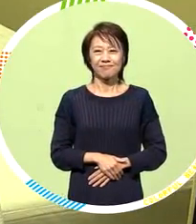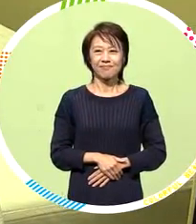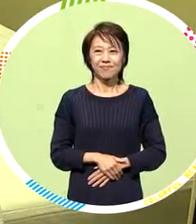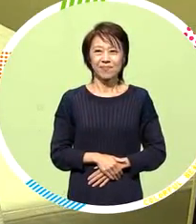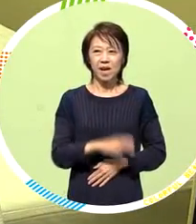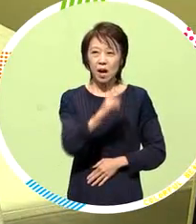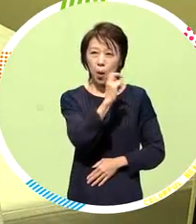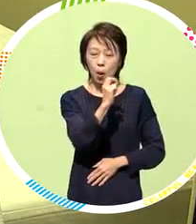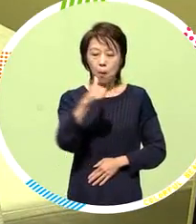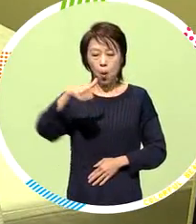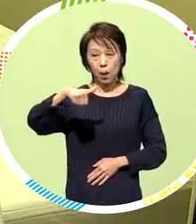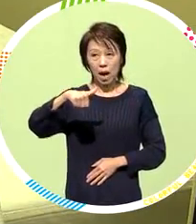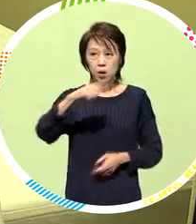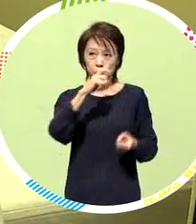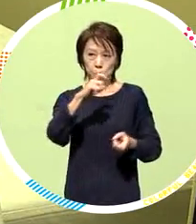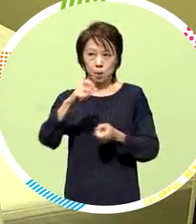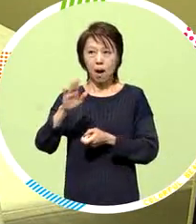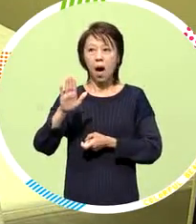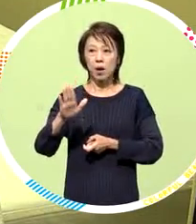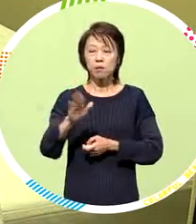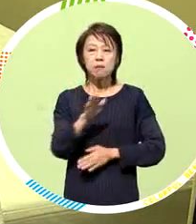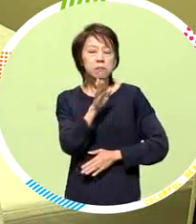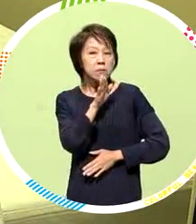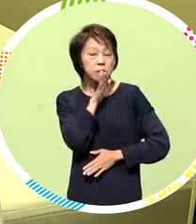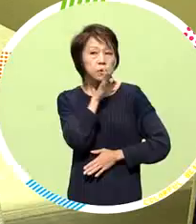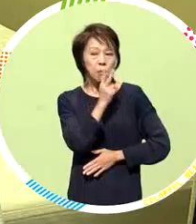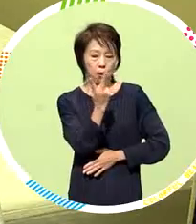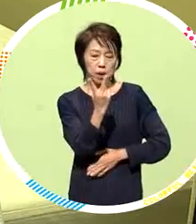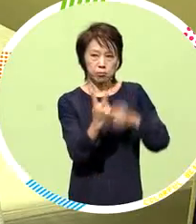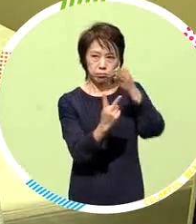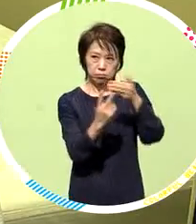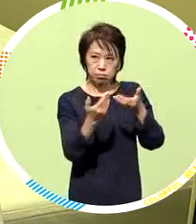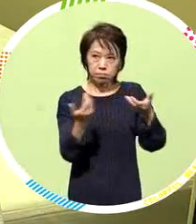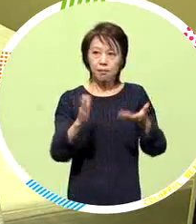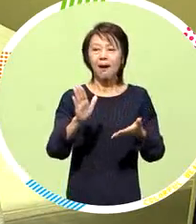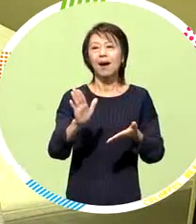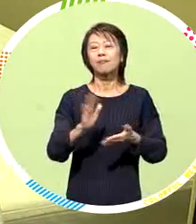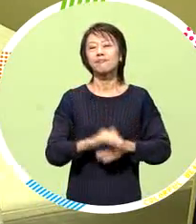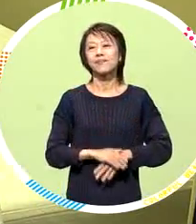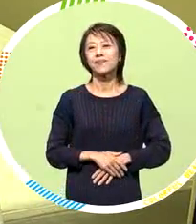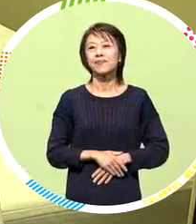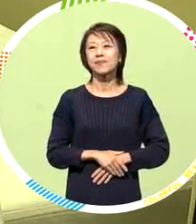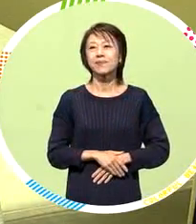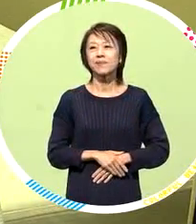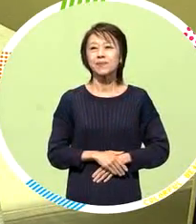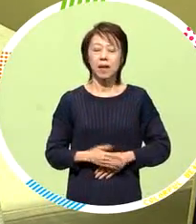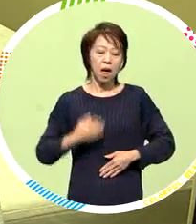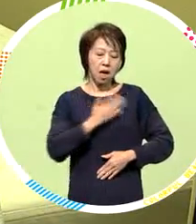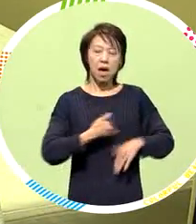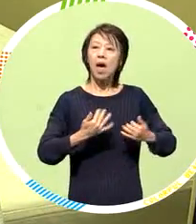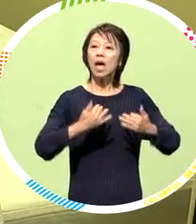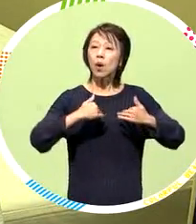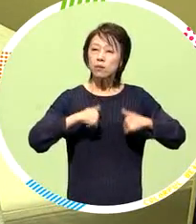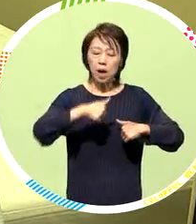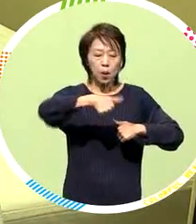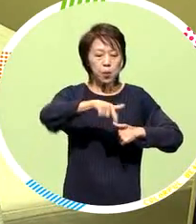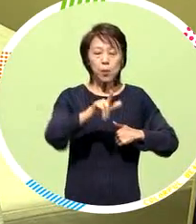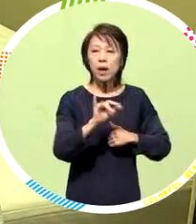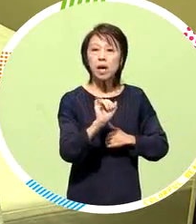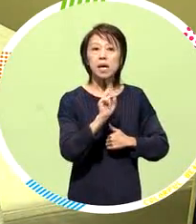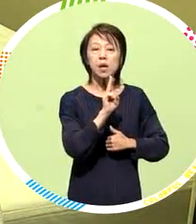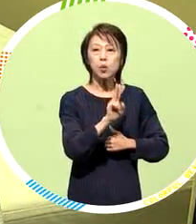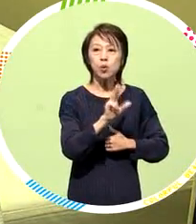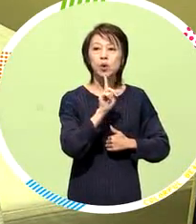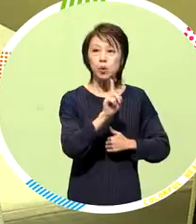エマーロコモフレイルということですよまあこれ実はもう2つのことがありまして虚弱打ってもフレイルという